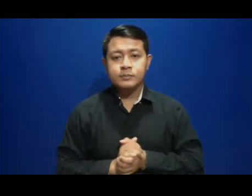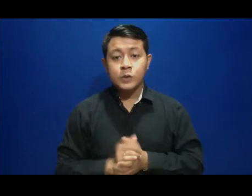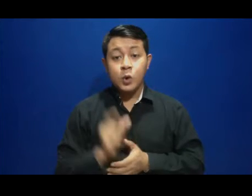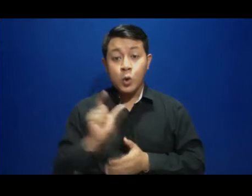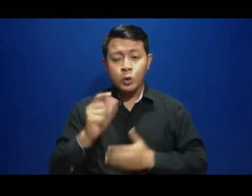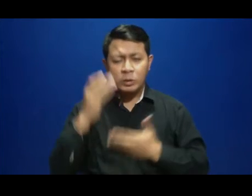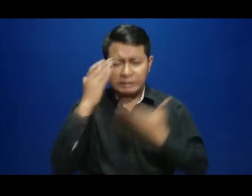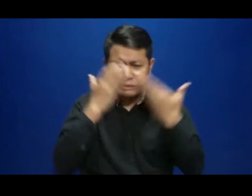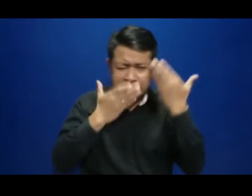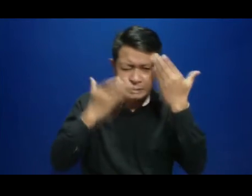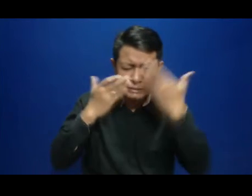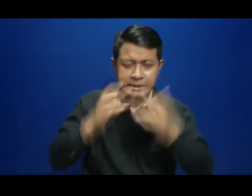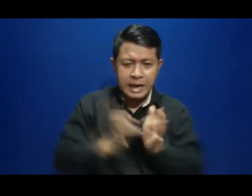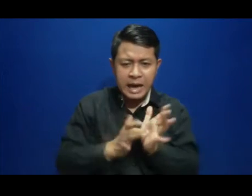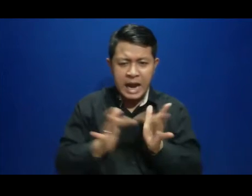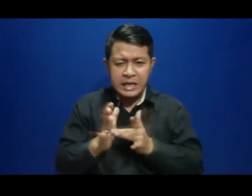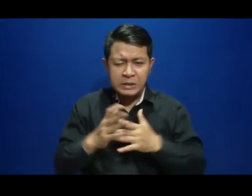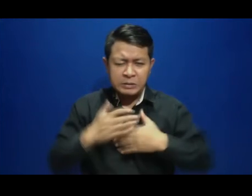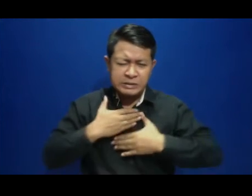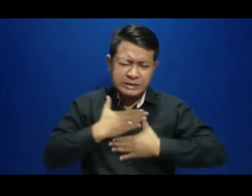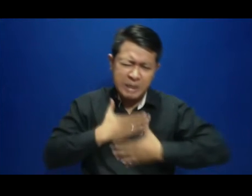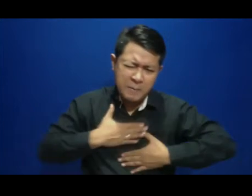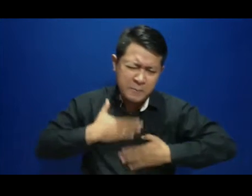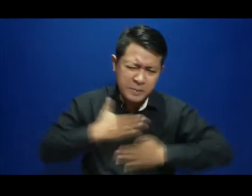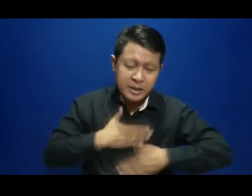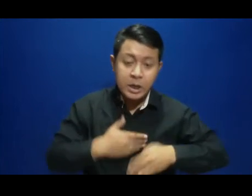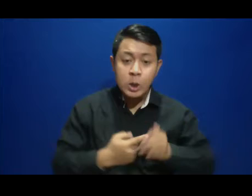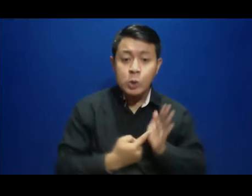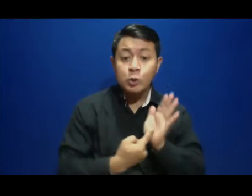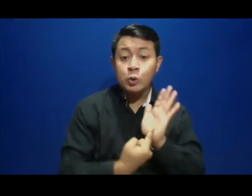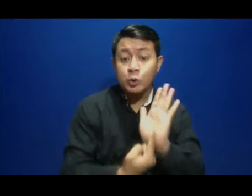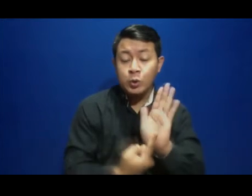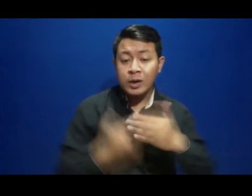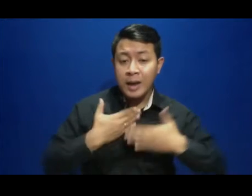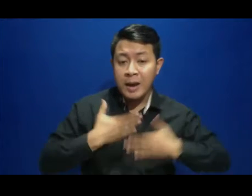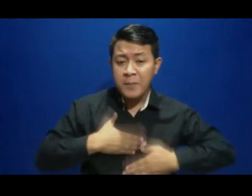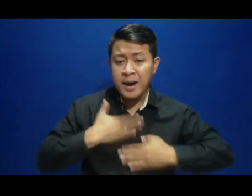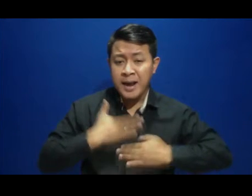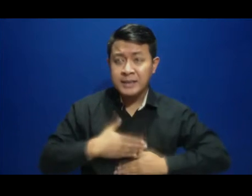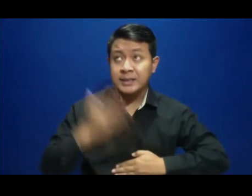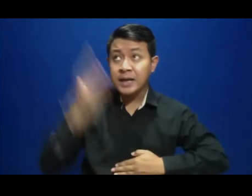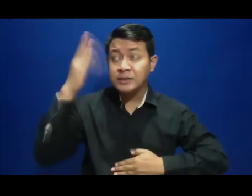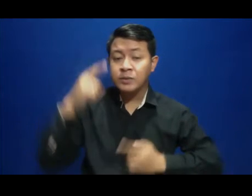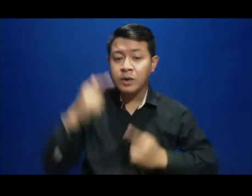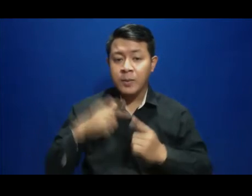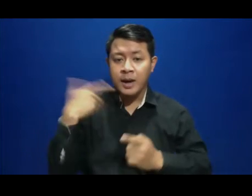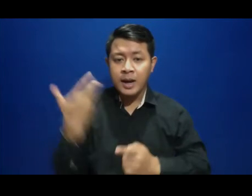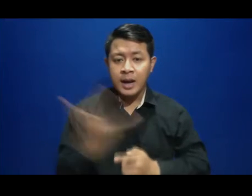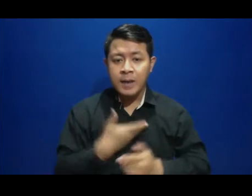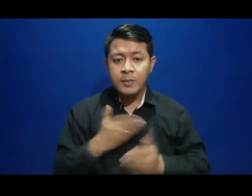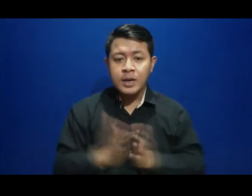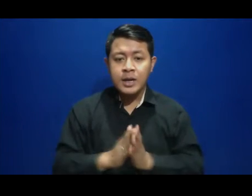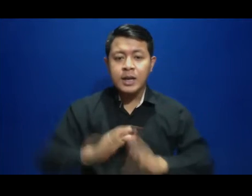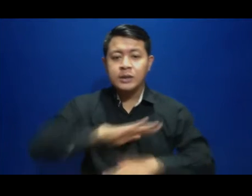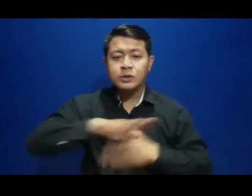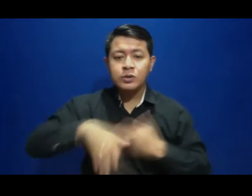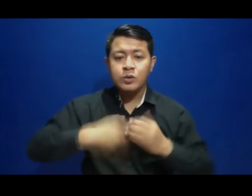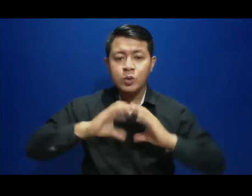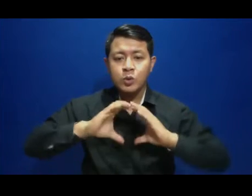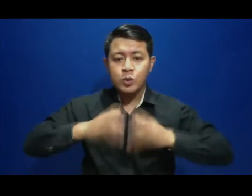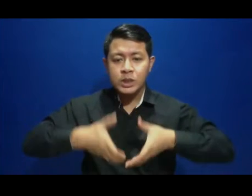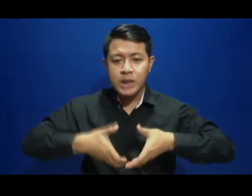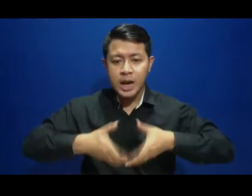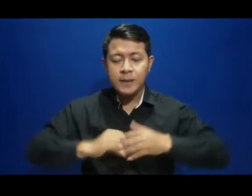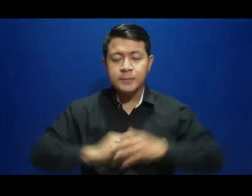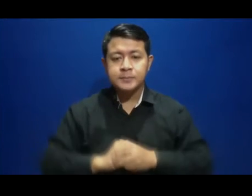Demi sengsara Yesus yang pedih, tunjukkanlah belas kasih-Mu kepada kami dan seluruh dunia.